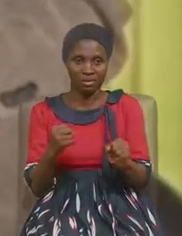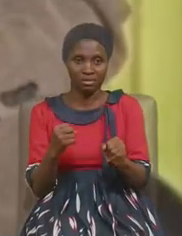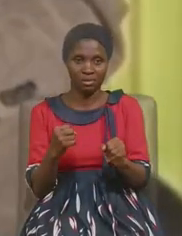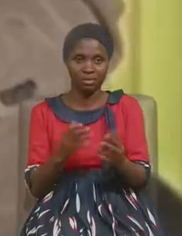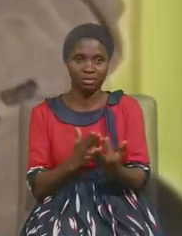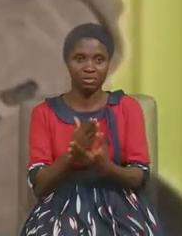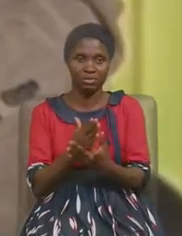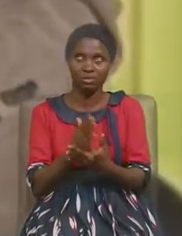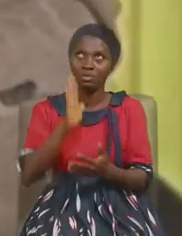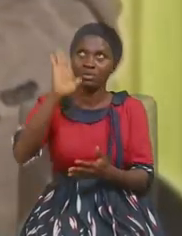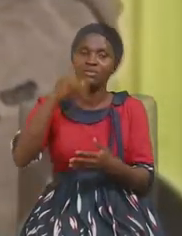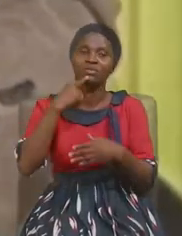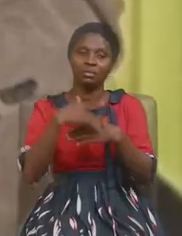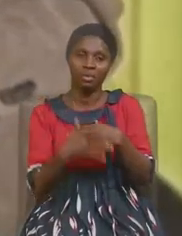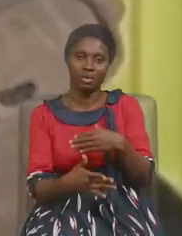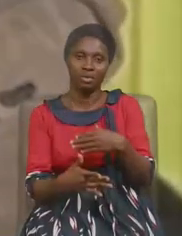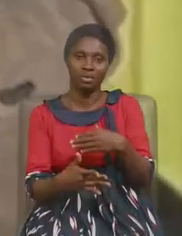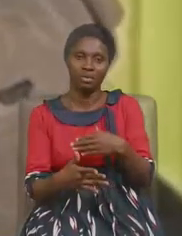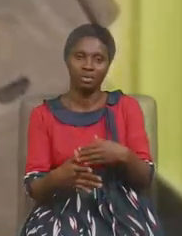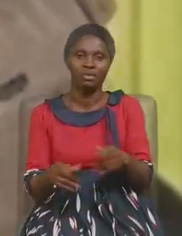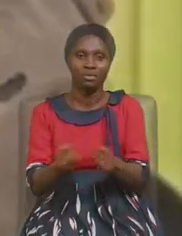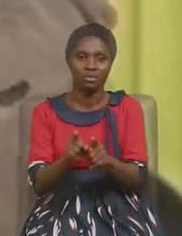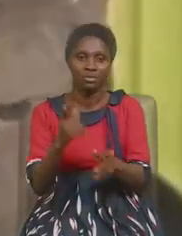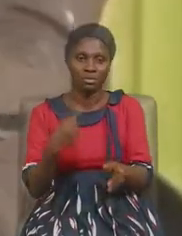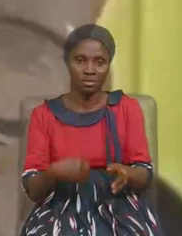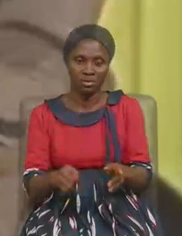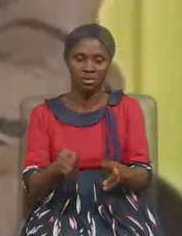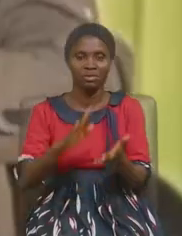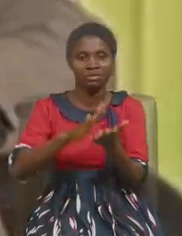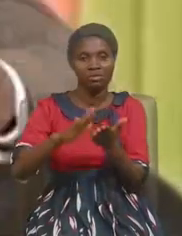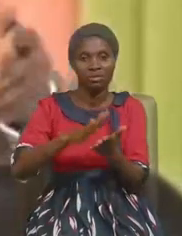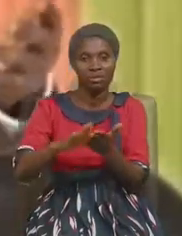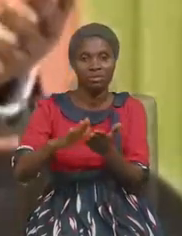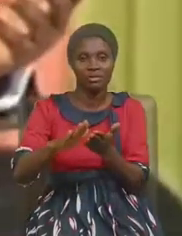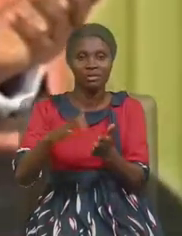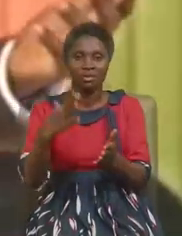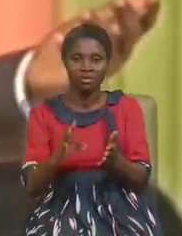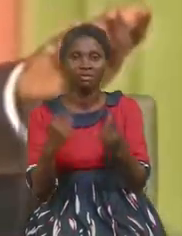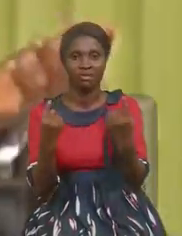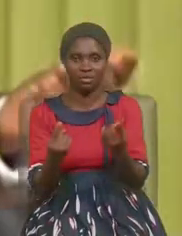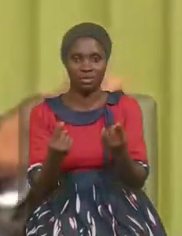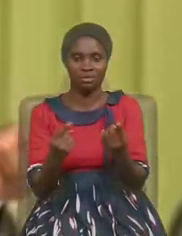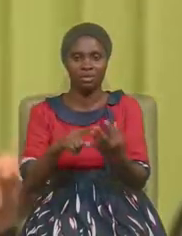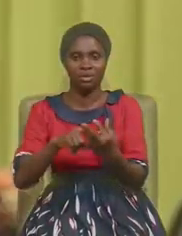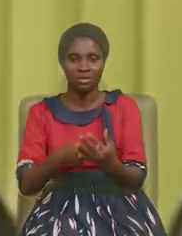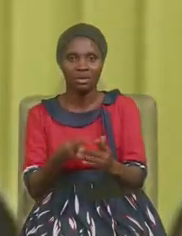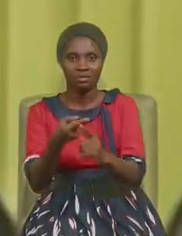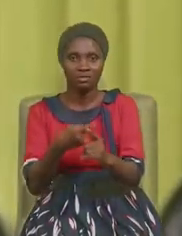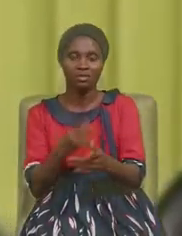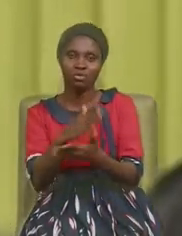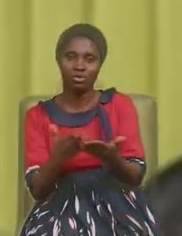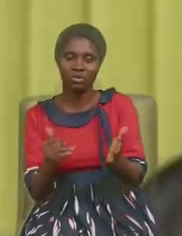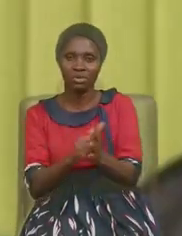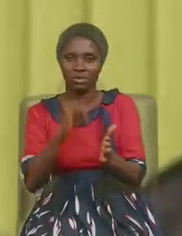par son sang, la rémission des péchés. Ça commence de quelque chose de très